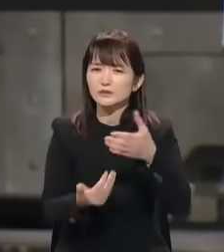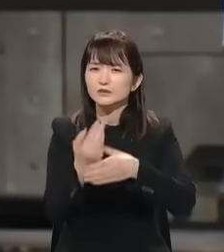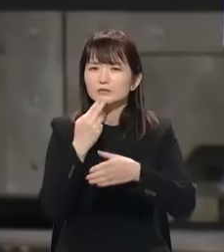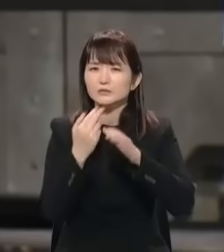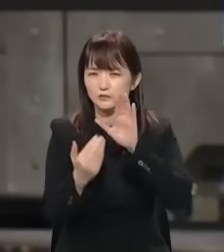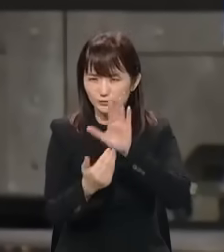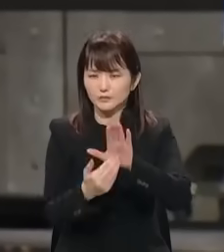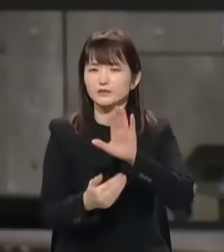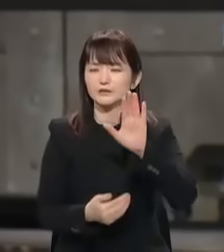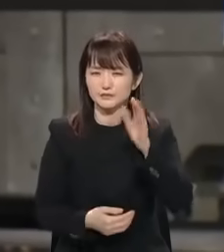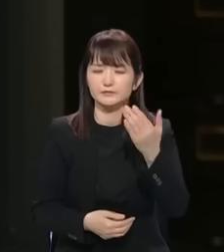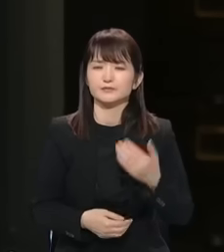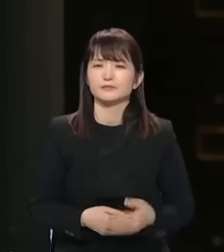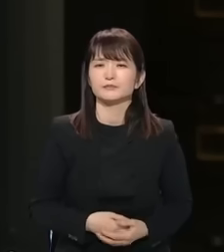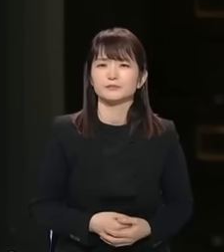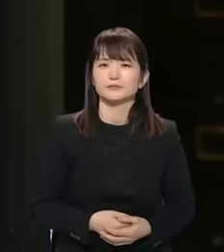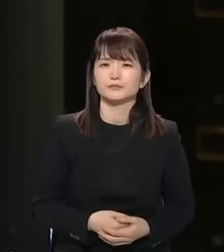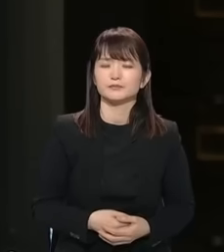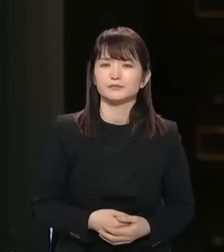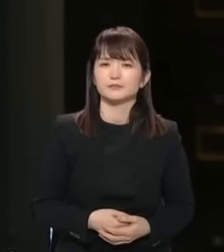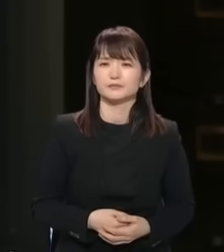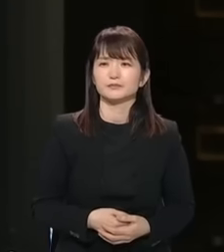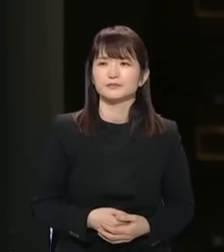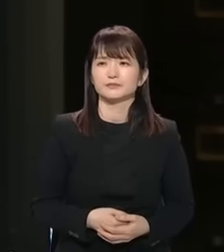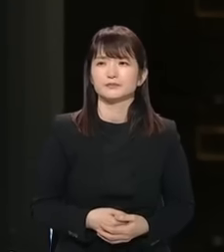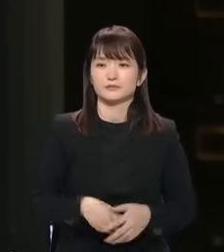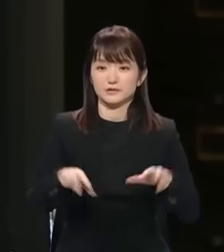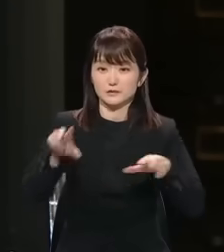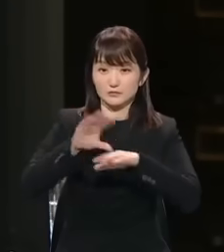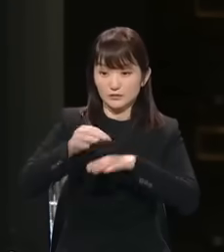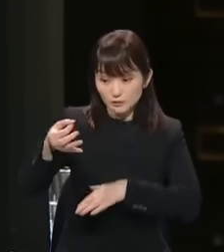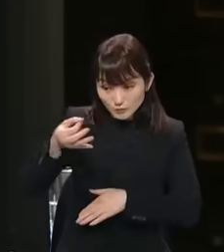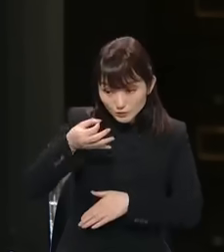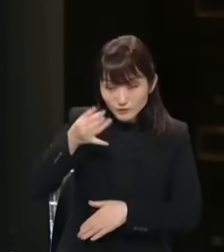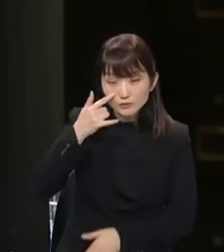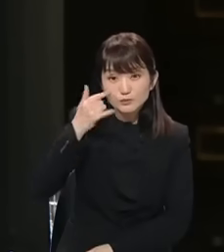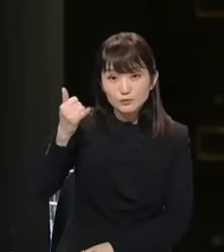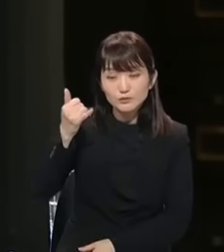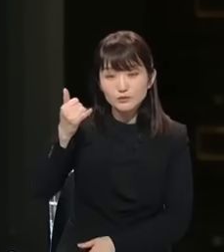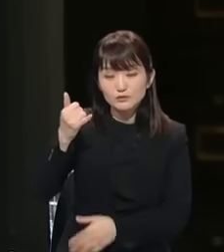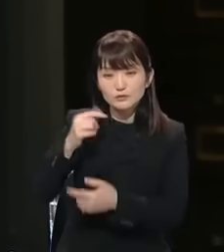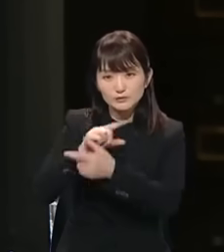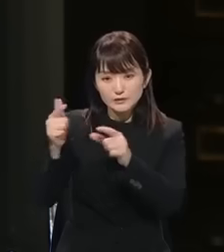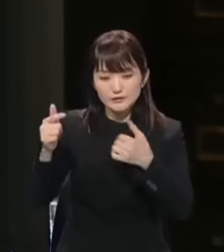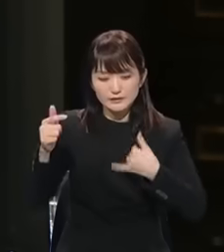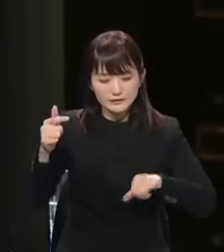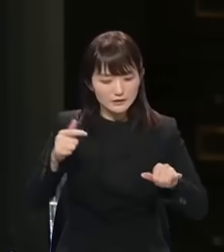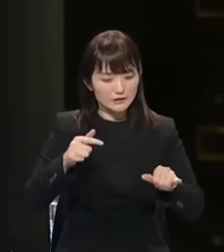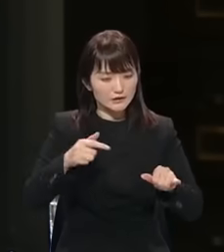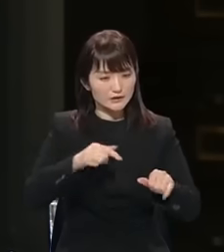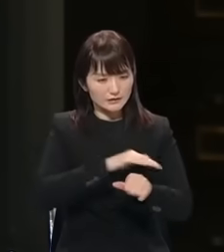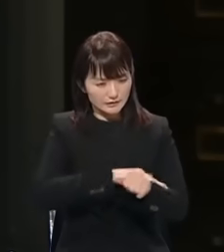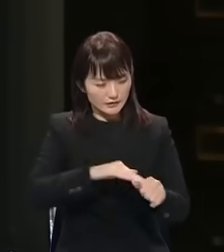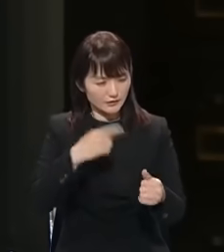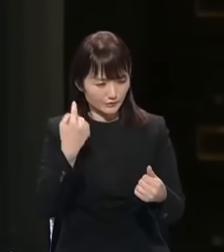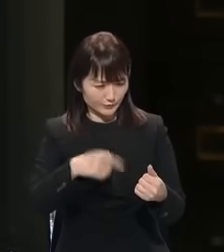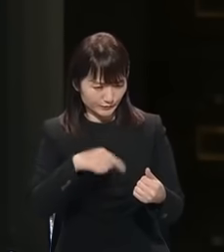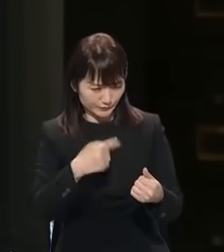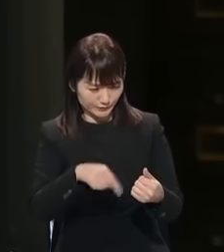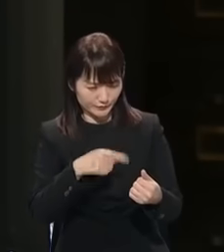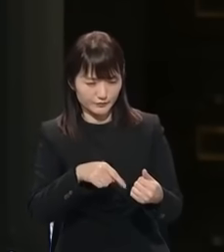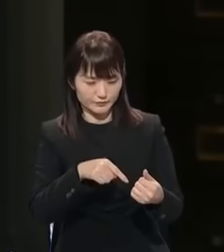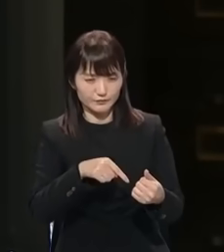해야 합니다 예 양변 사님 지금 말씀하신 것처럼이 방송 보고 계시는 우리 부모님들 자녀분들 좀 교육을 시켜